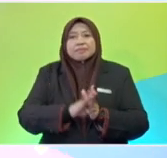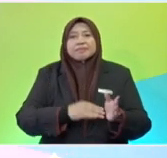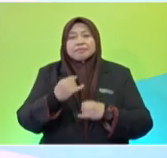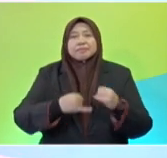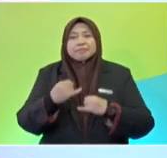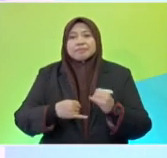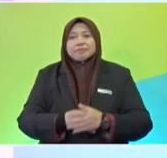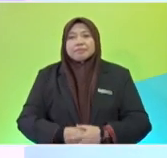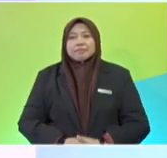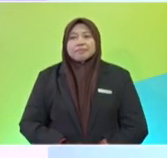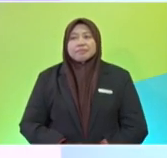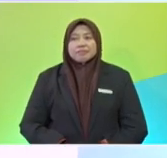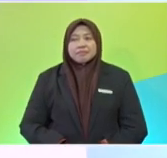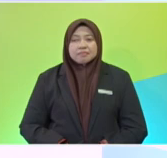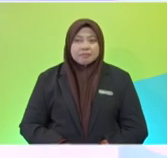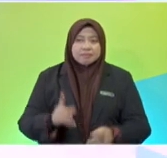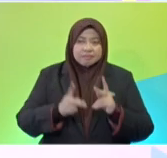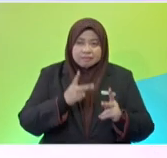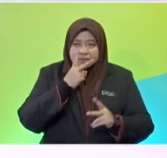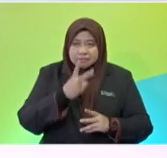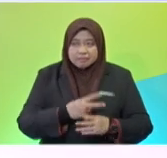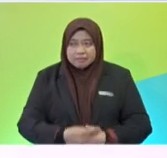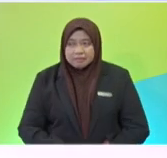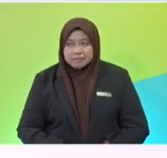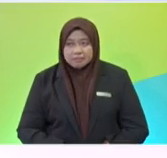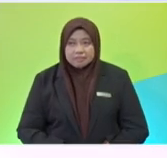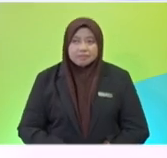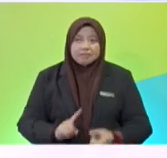ini Cikgu kalau tengok cegukan